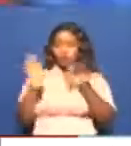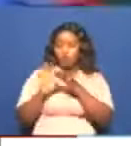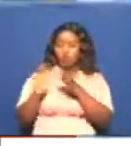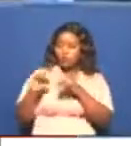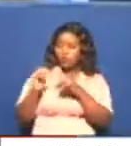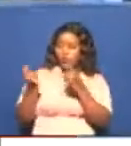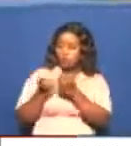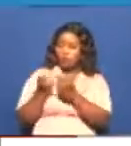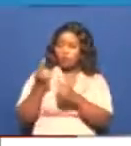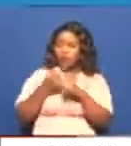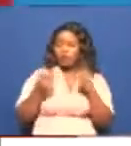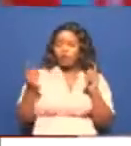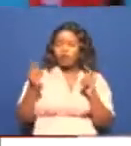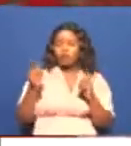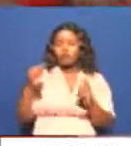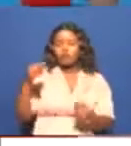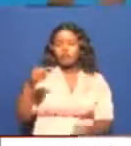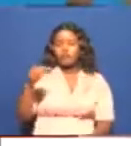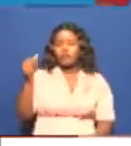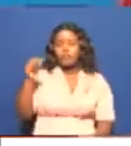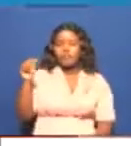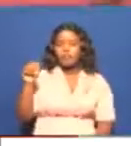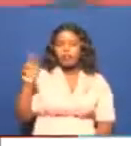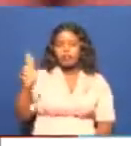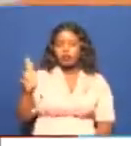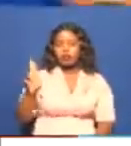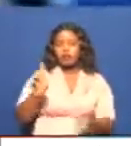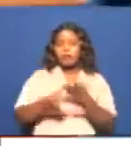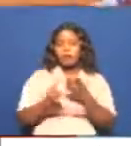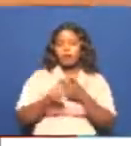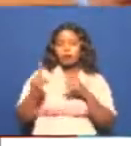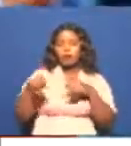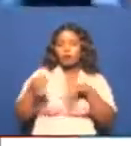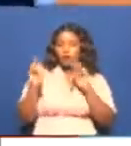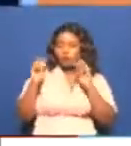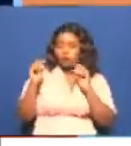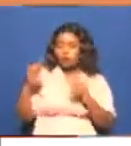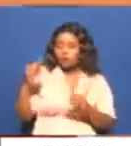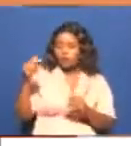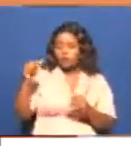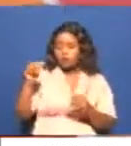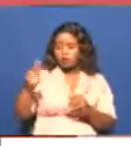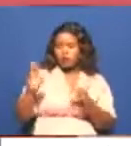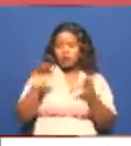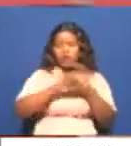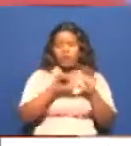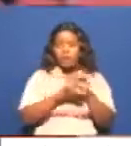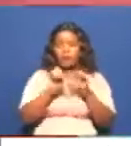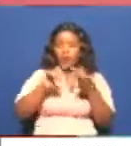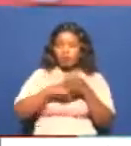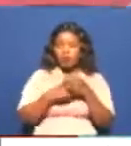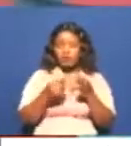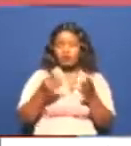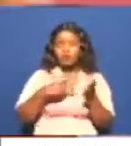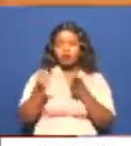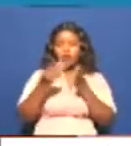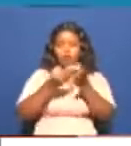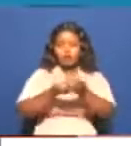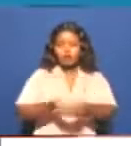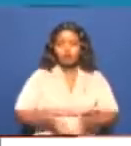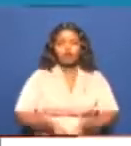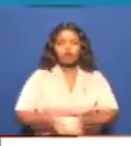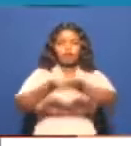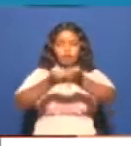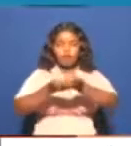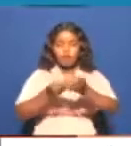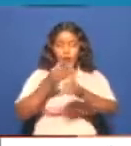ligi kuu humu nchini GSU. Nahodha huyo wa GSU ndiye mchezaji wa vipunde kuanza kucheza voliboli ya kulipwa baada ya Michael Chemos